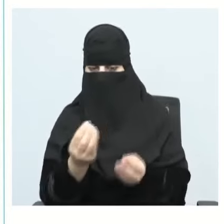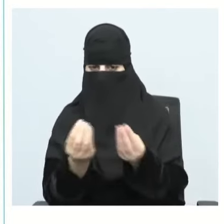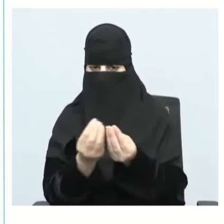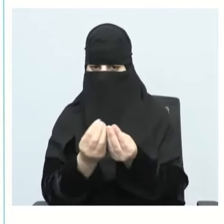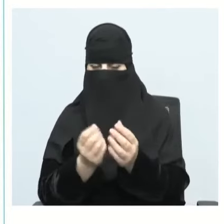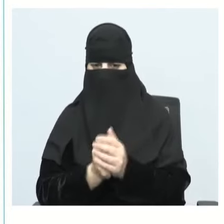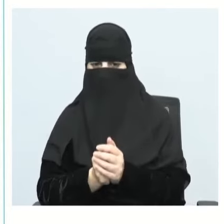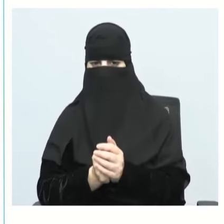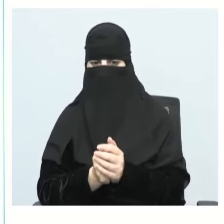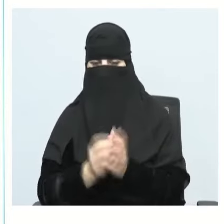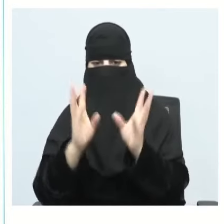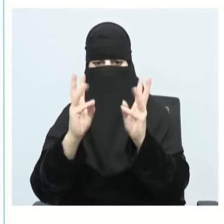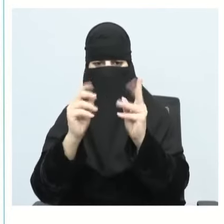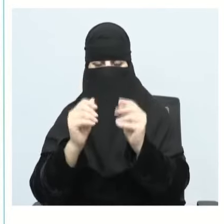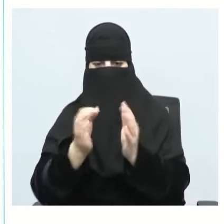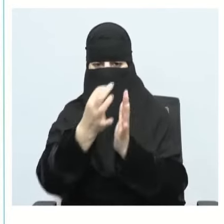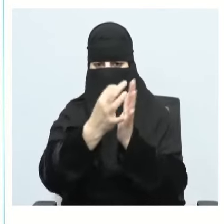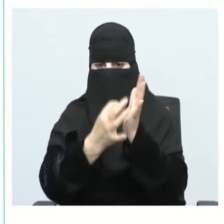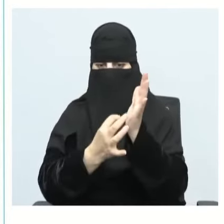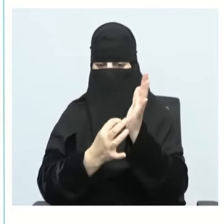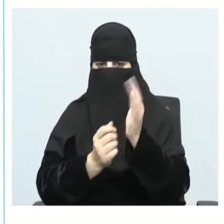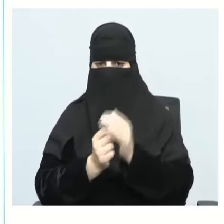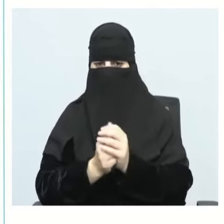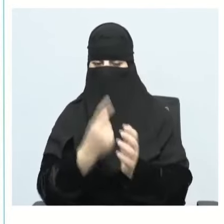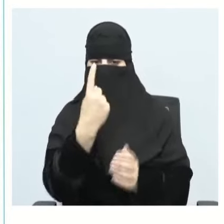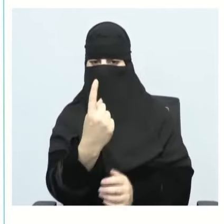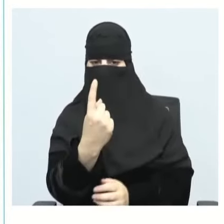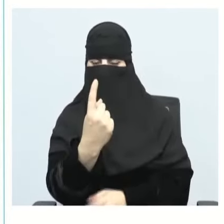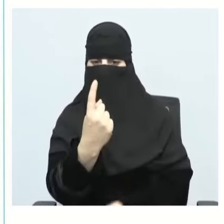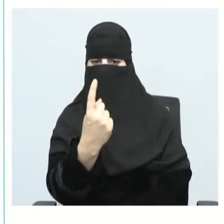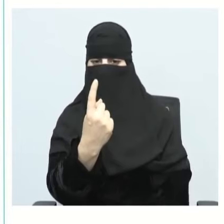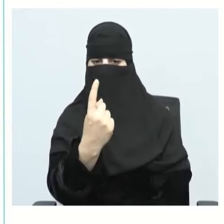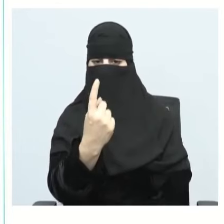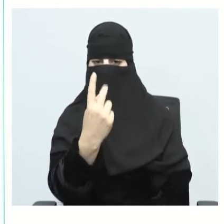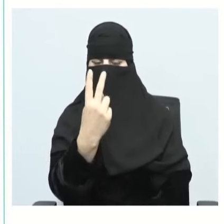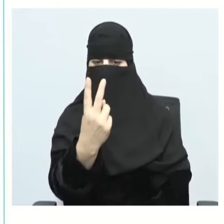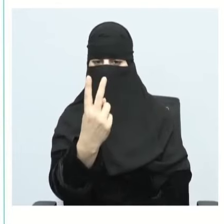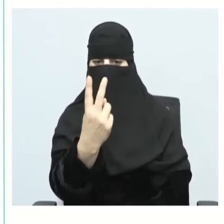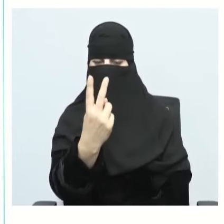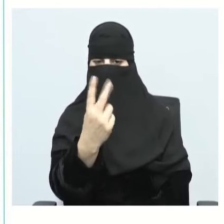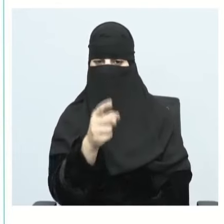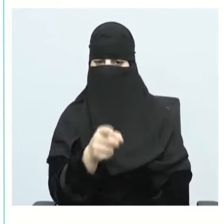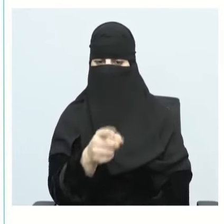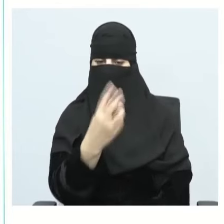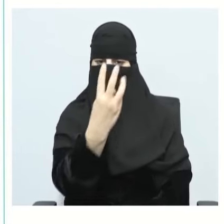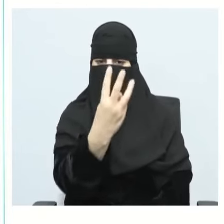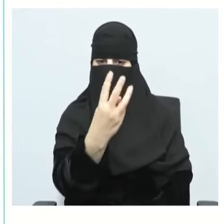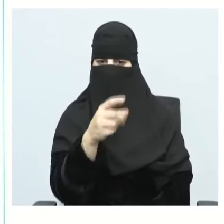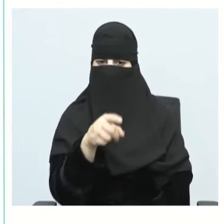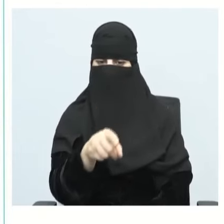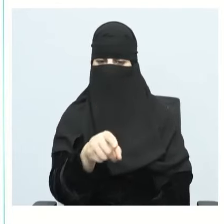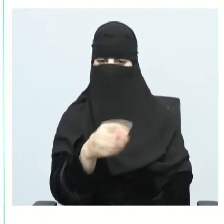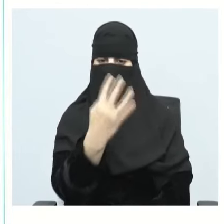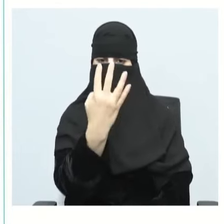بعض طريقه هذه واحد واحد اثنين ثلاثه